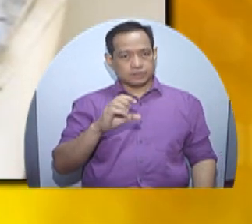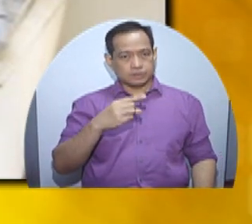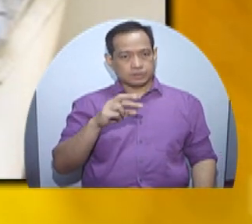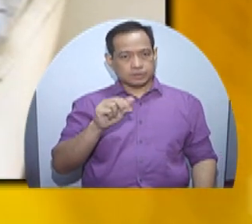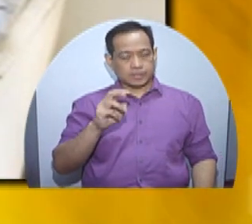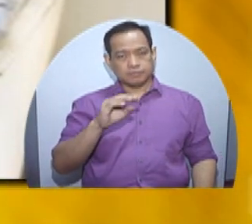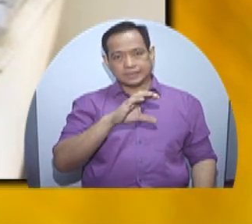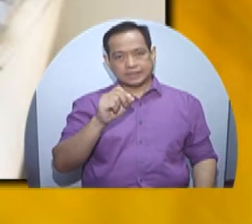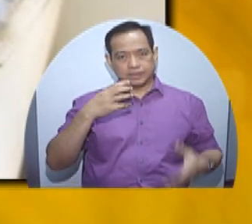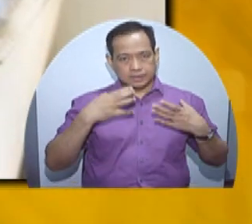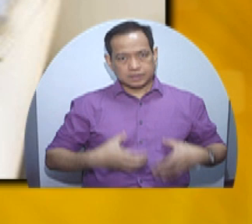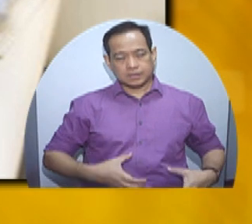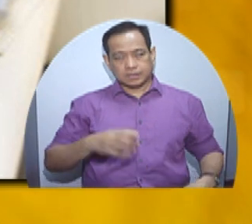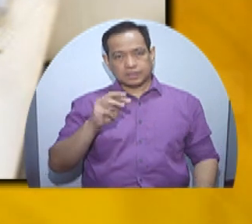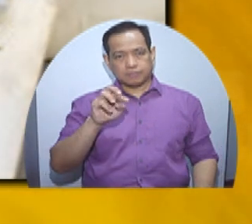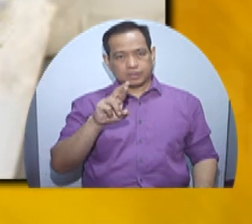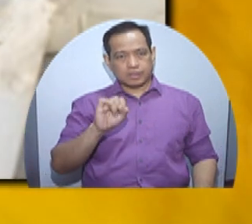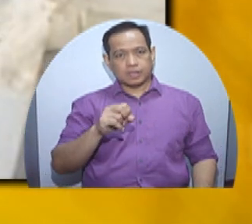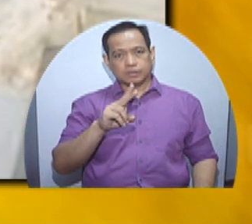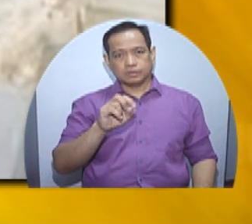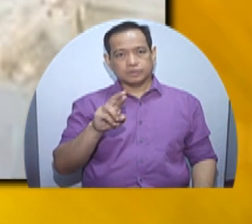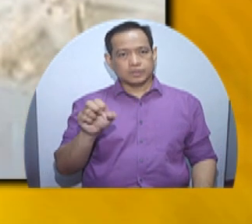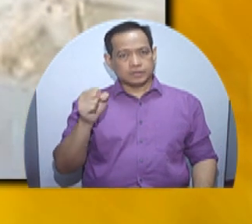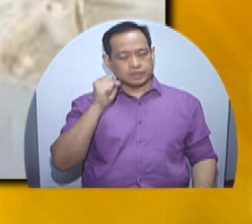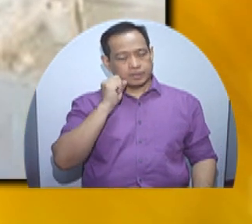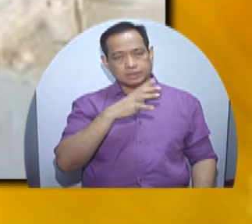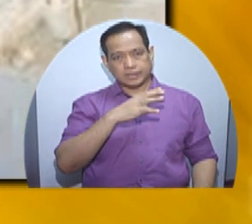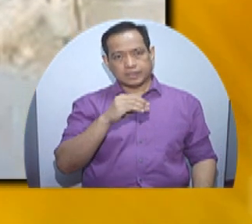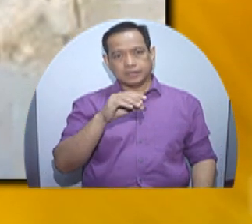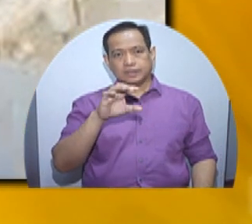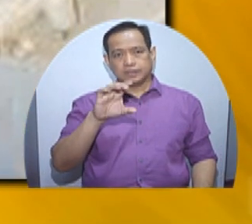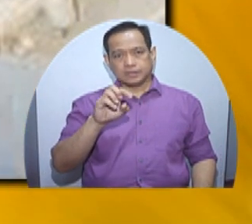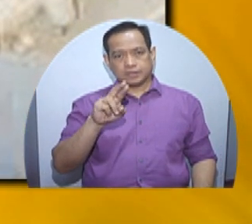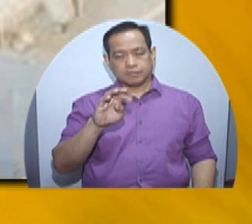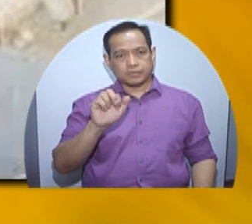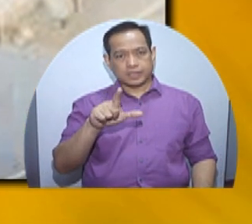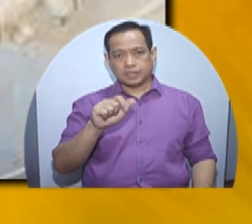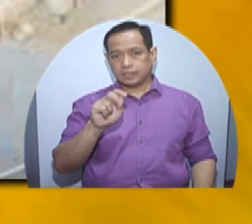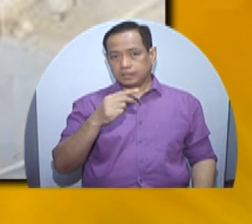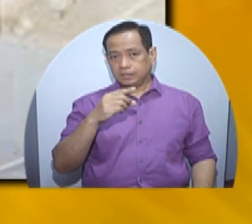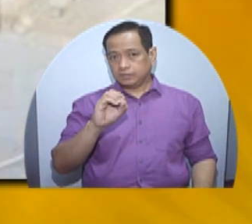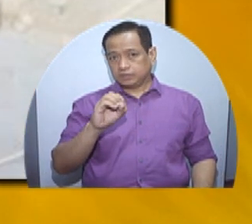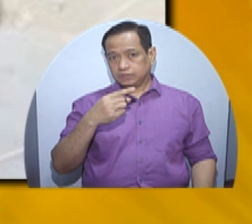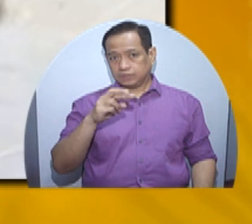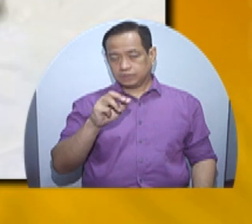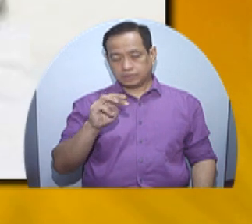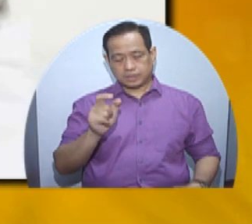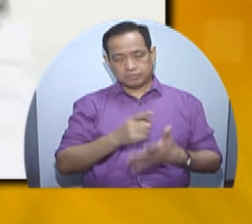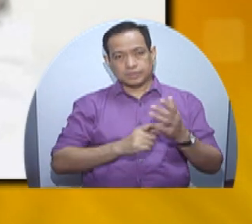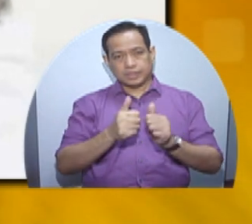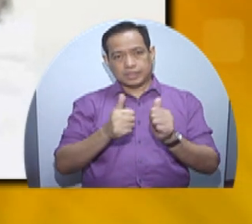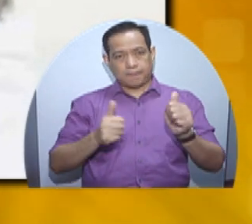electrocardiogram, CT scan, MRI, ultrasound sa leeg at cerebral angiogram.